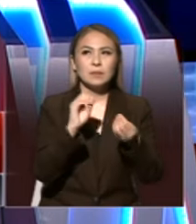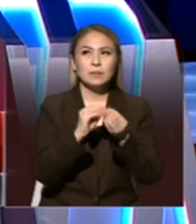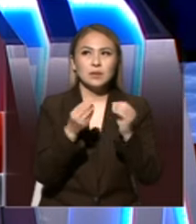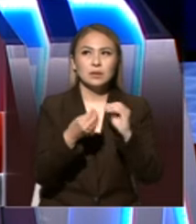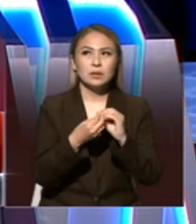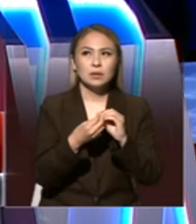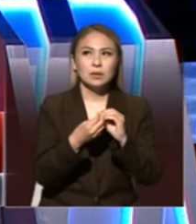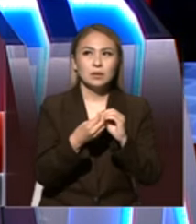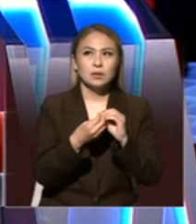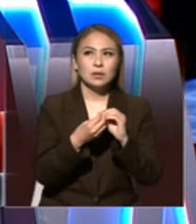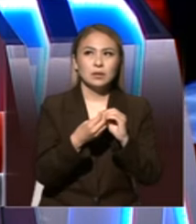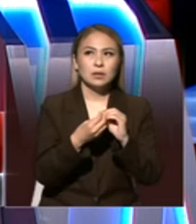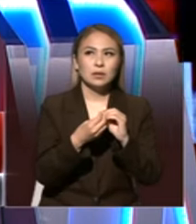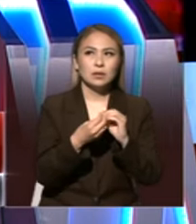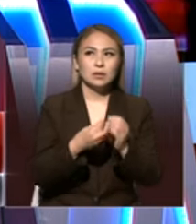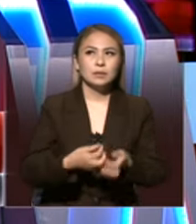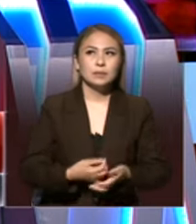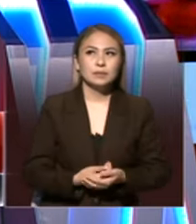проблемасы.